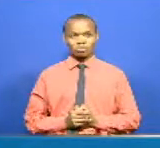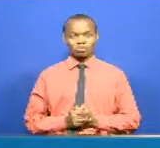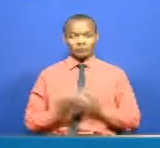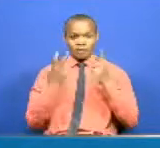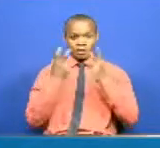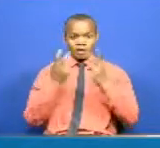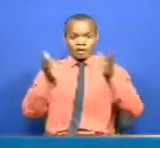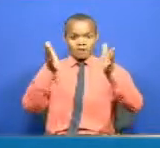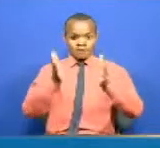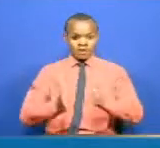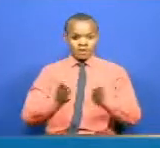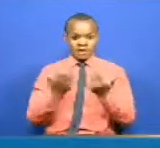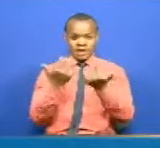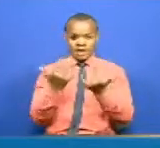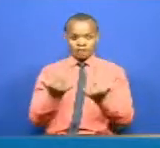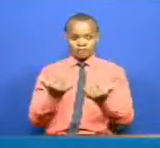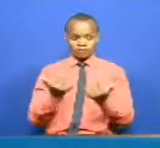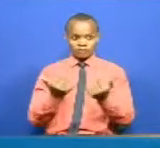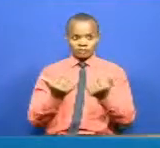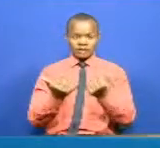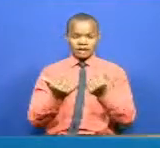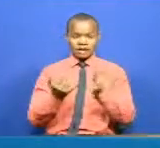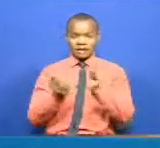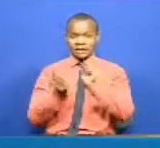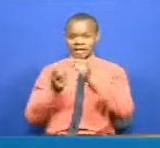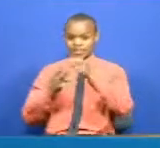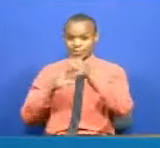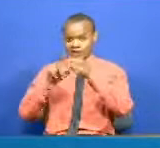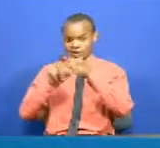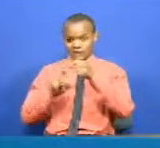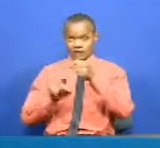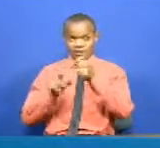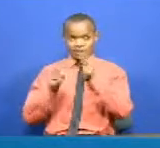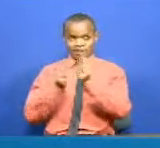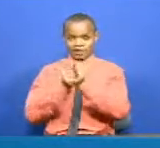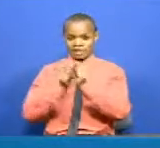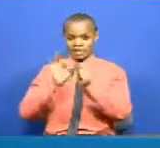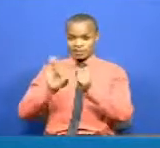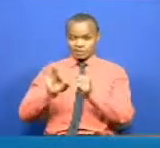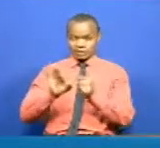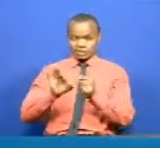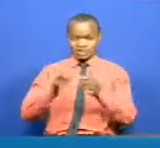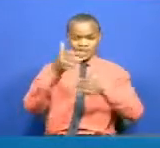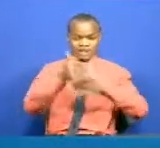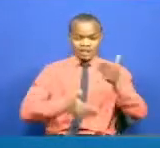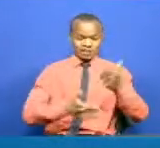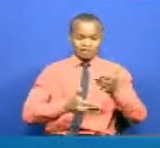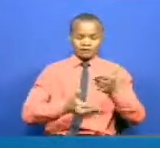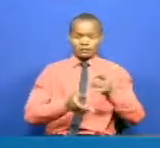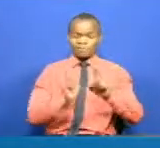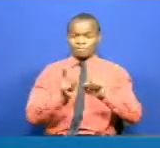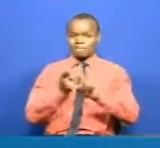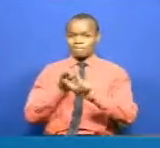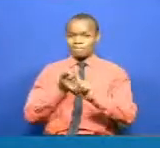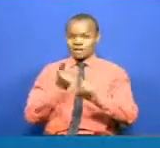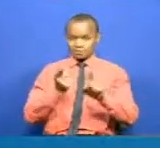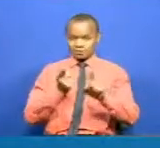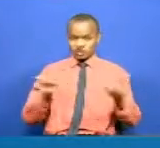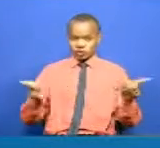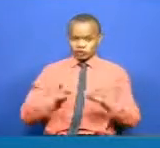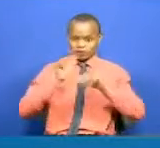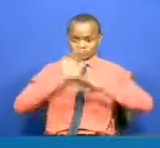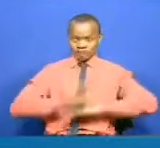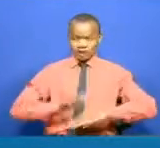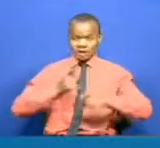Mtazamaji, zimetimia dakika 15 na hiyo inatamatisha sehemu ya kwanza ya taarifa za Darubini Wikendi. Lakini kwa